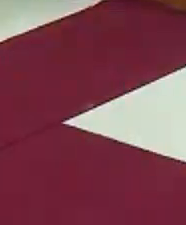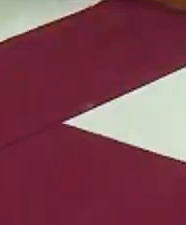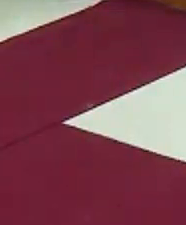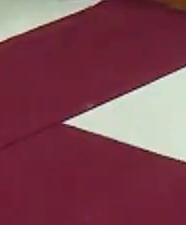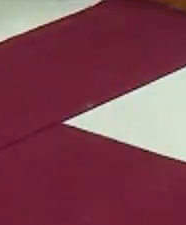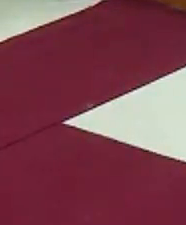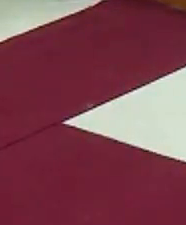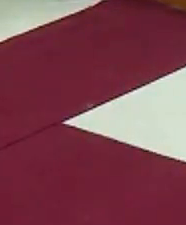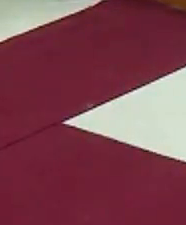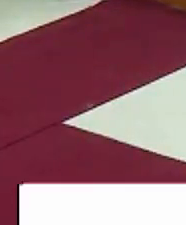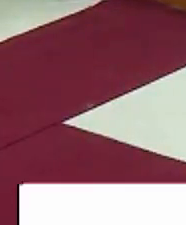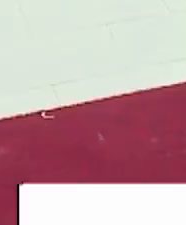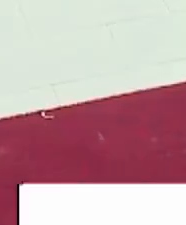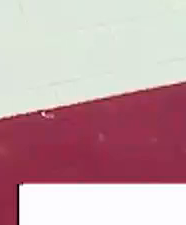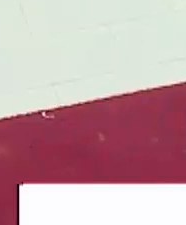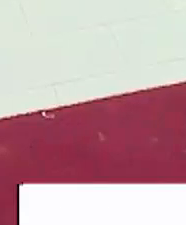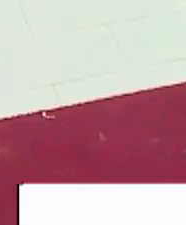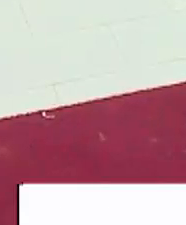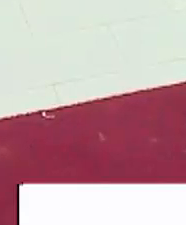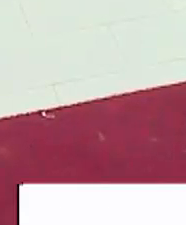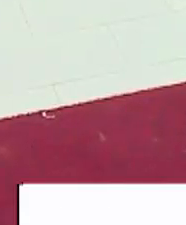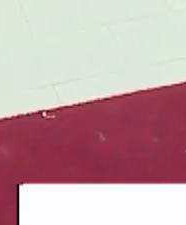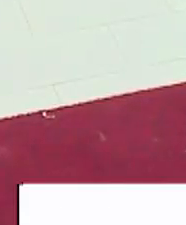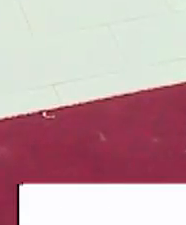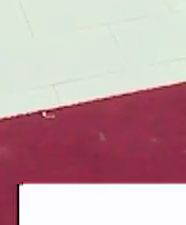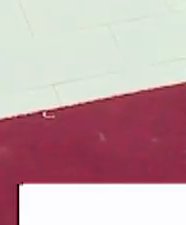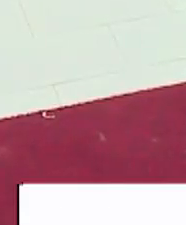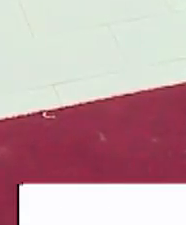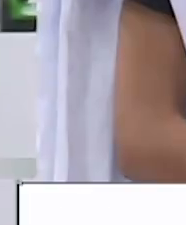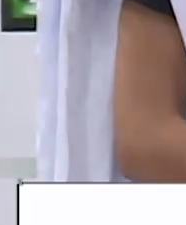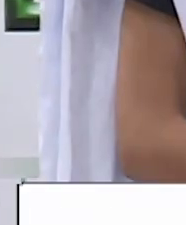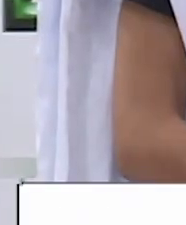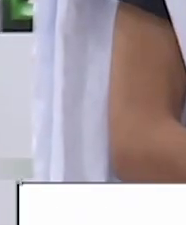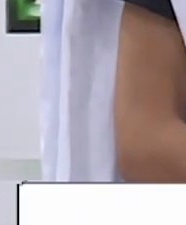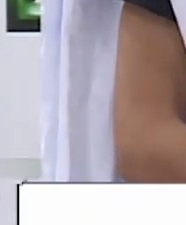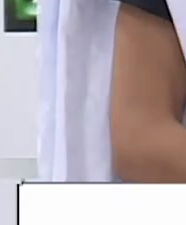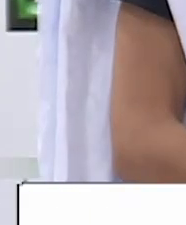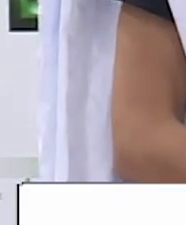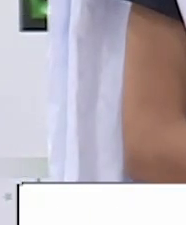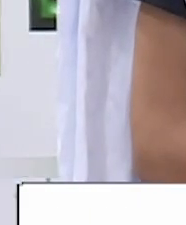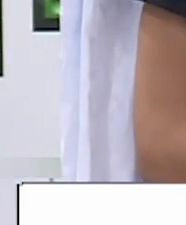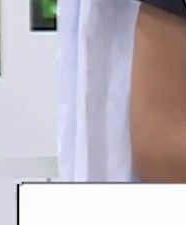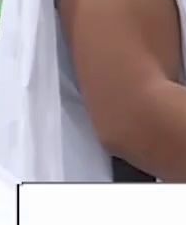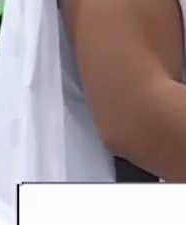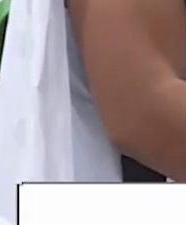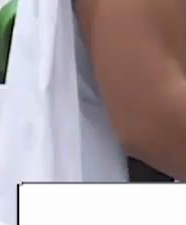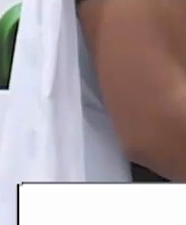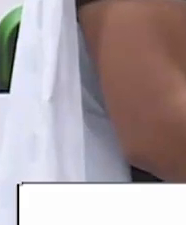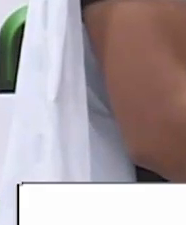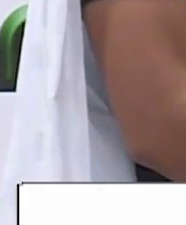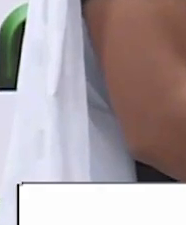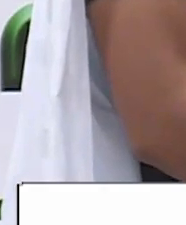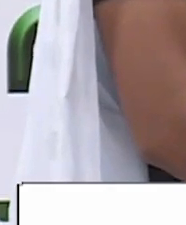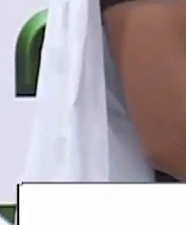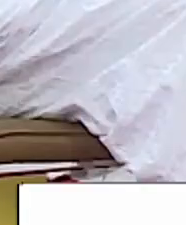الاركان التلفزه الموريتانيه تنظم حفلا لتوزيع جوائز المسابقات الرمضانيه بحضور عدد من اعضاء الحكومه